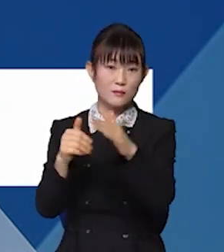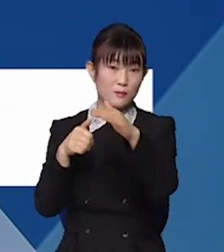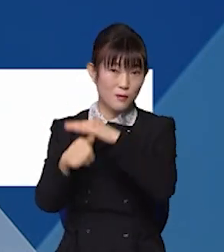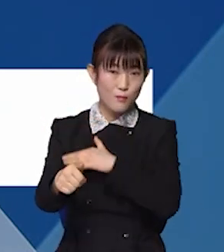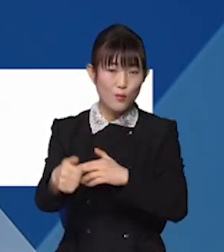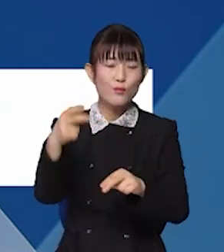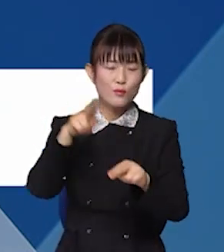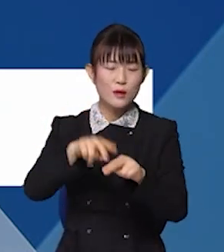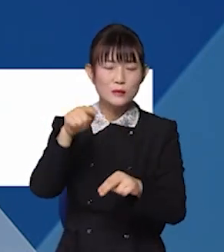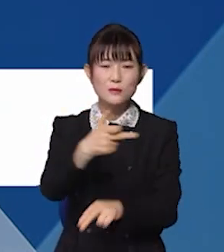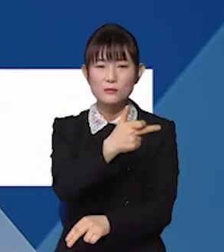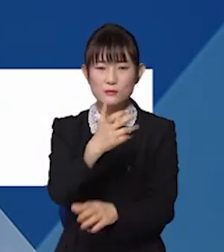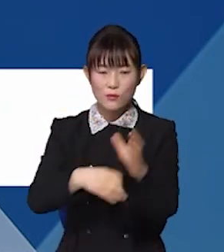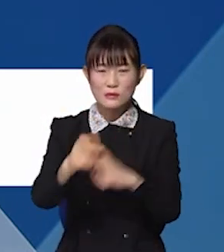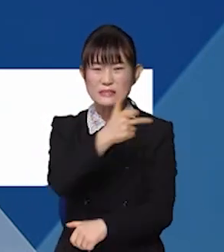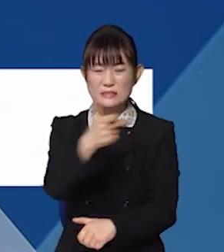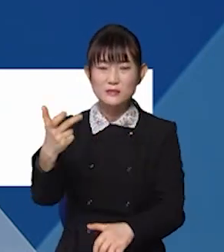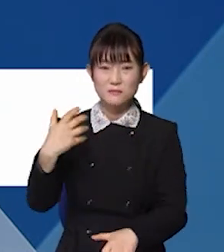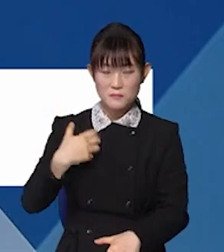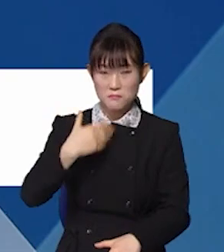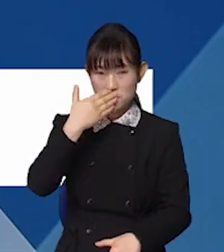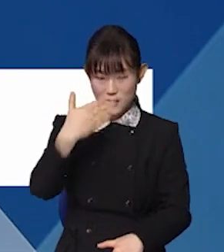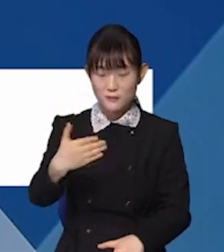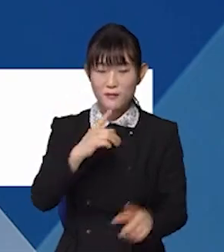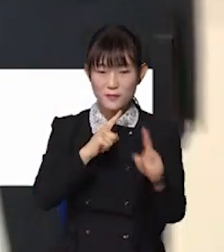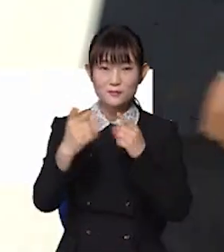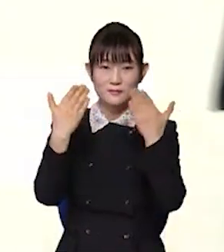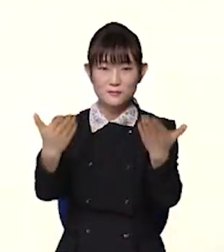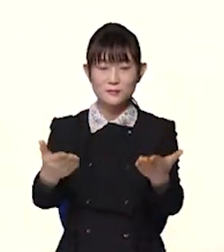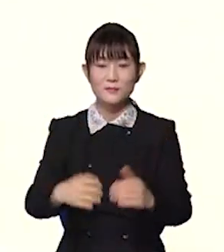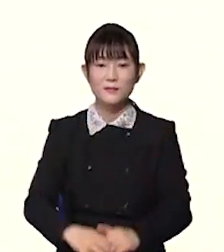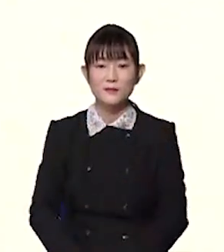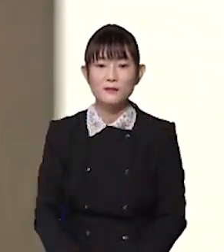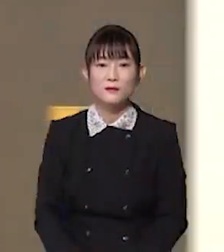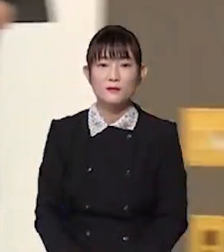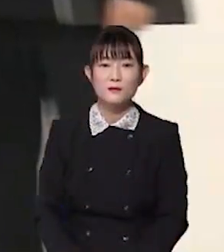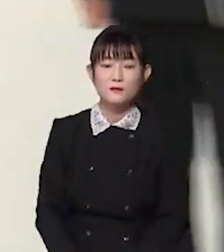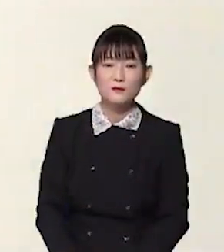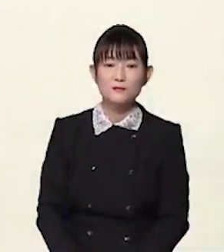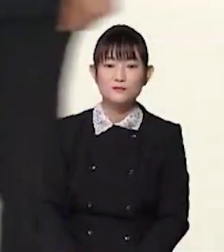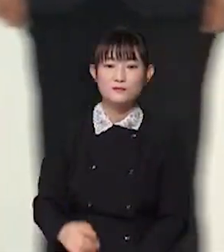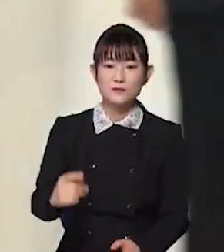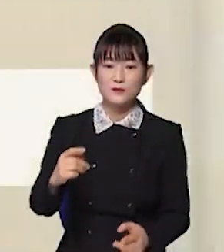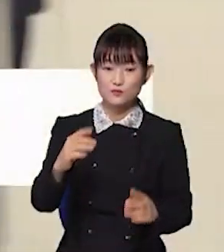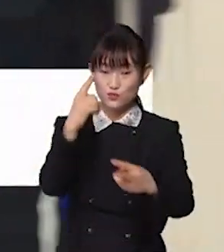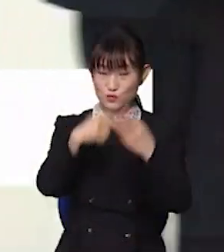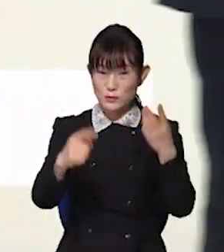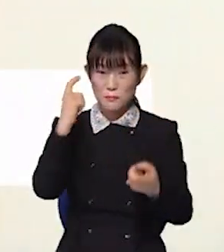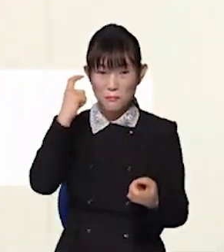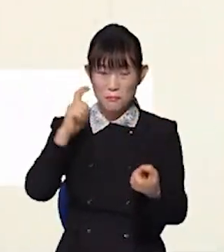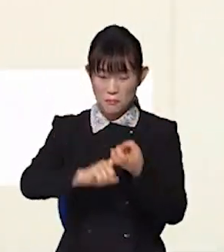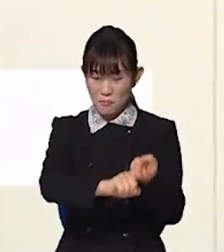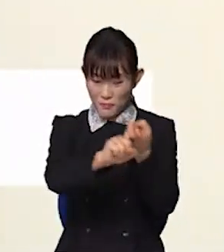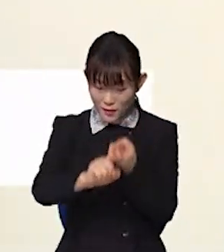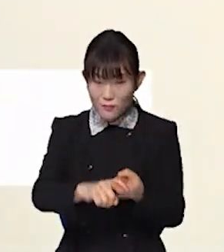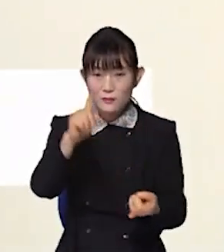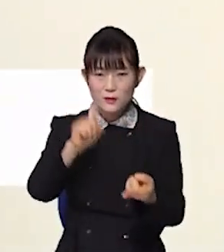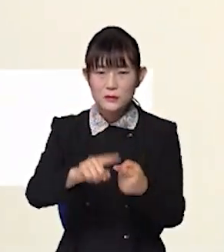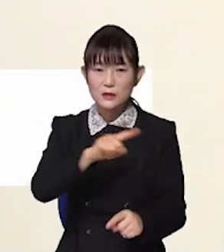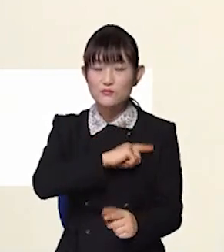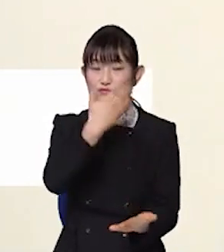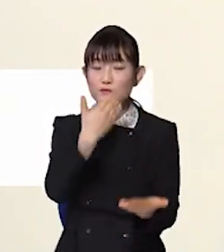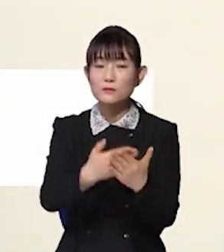당대표라는 자리가 더큰 역할을 할수 있을 것이다라는 말씀을 드립니다. 이른바 윤심 논란과 관련해서는 가장 중요한